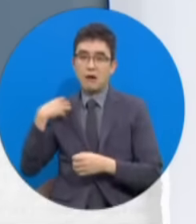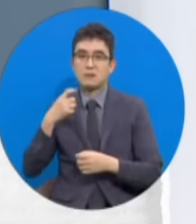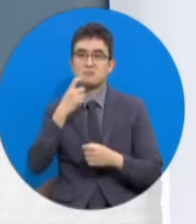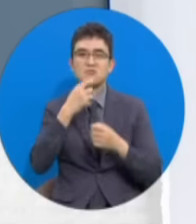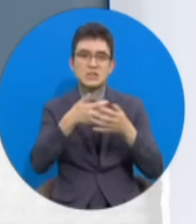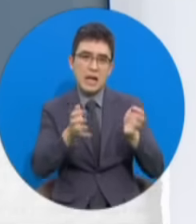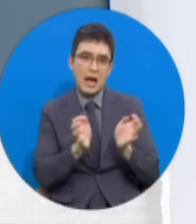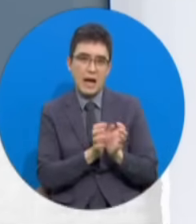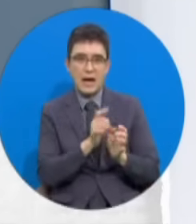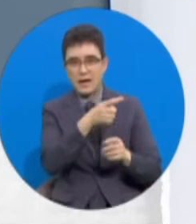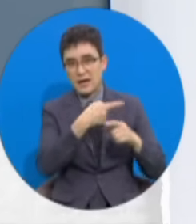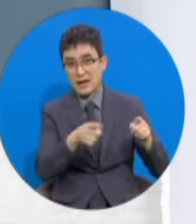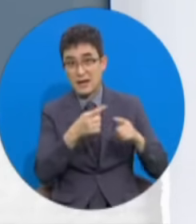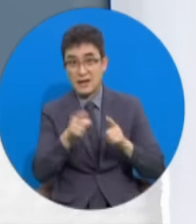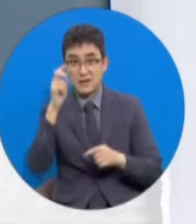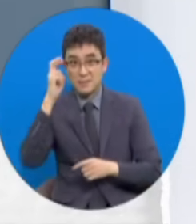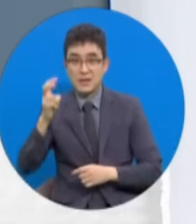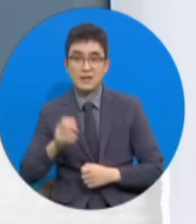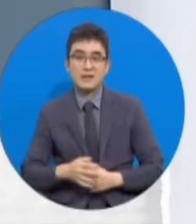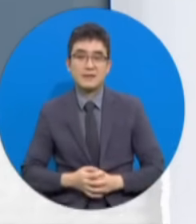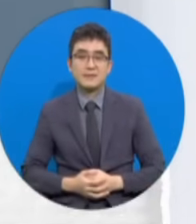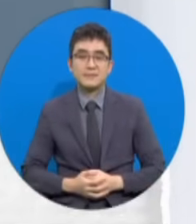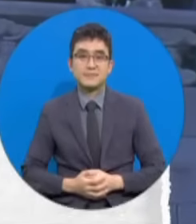자체 판단이 있었던 거 아닌가 생각합니다.